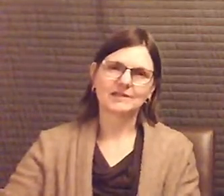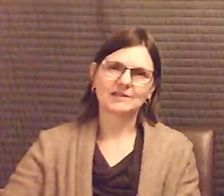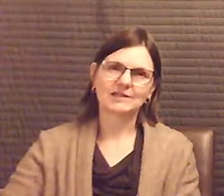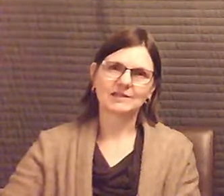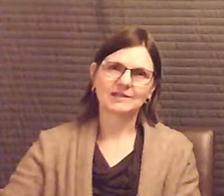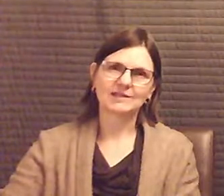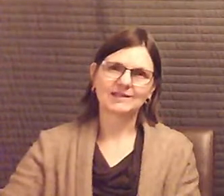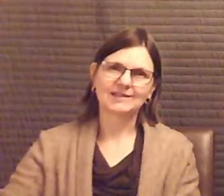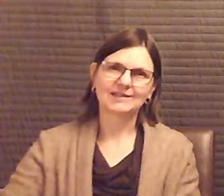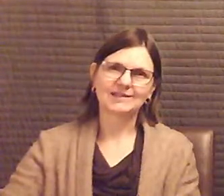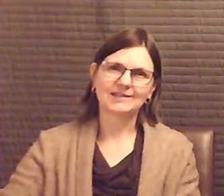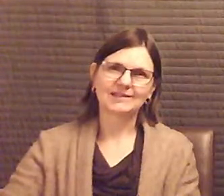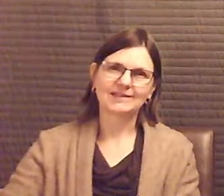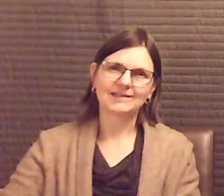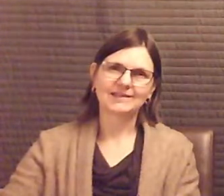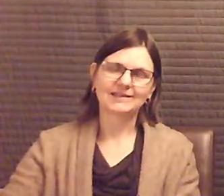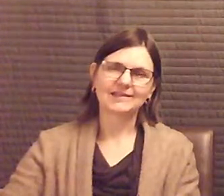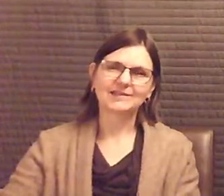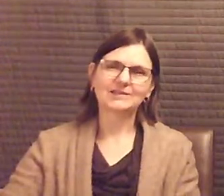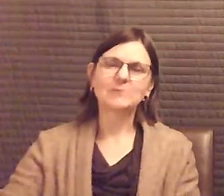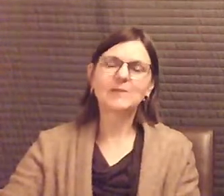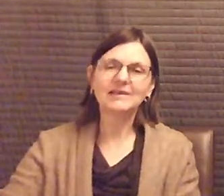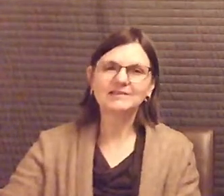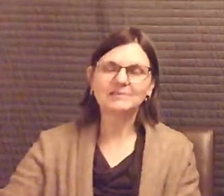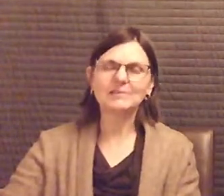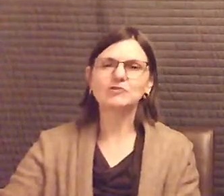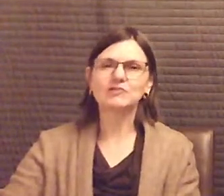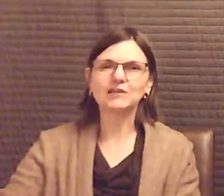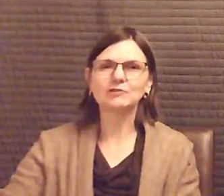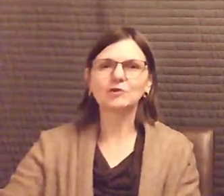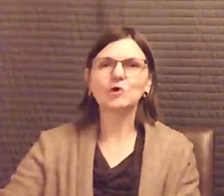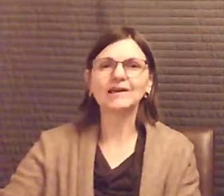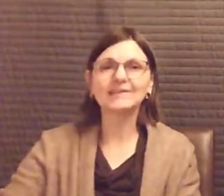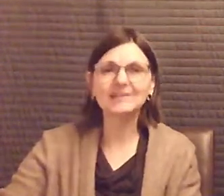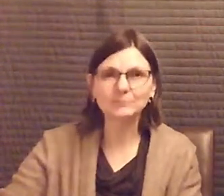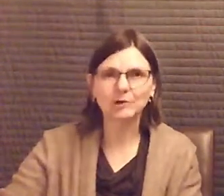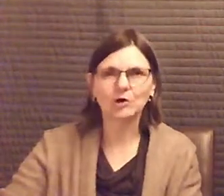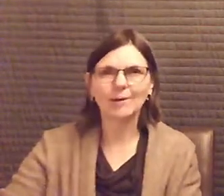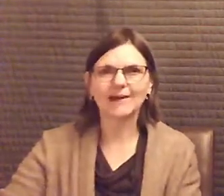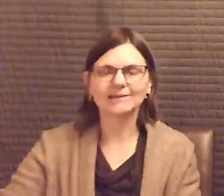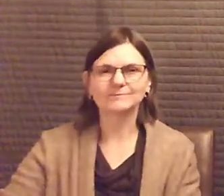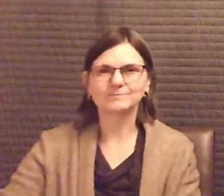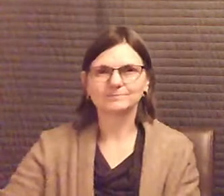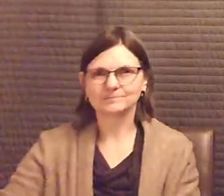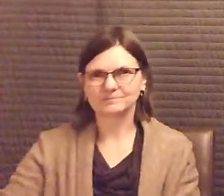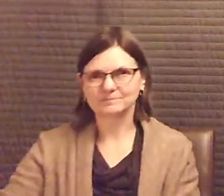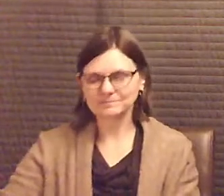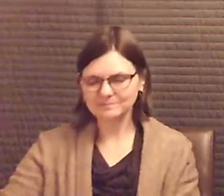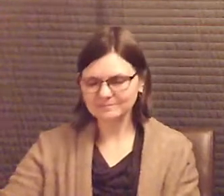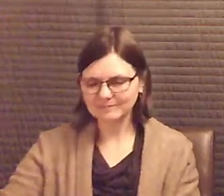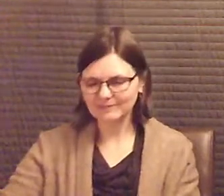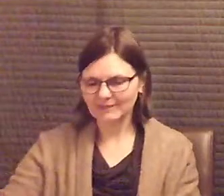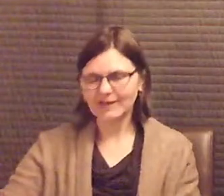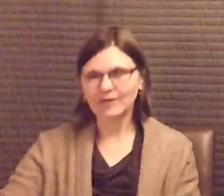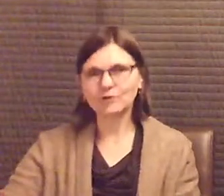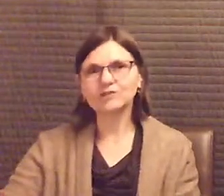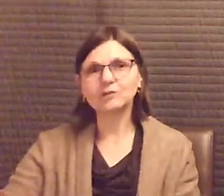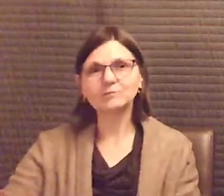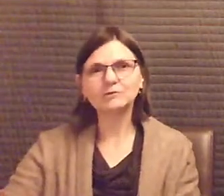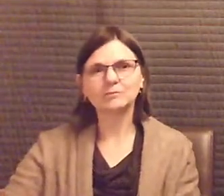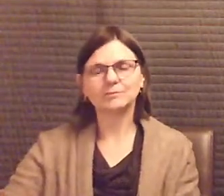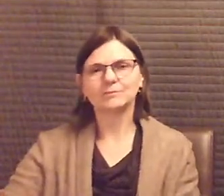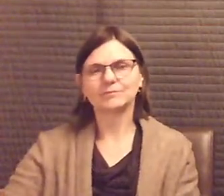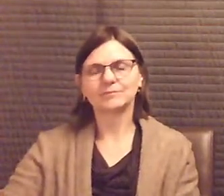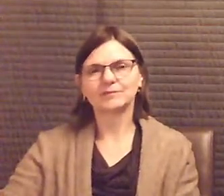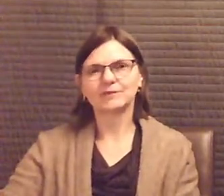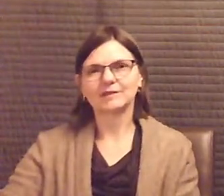succesvol orgaan is om hun dus de gemeente is het meest succesvolle organismen op aarde komen months ago en god zal